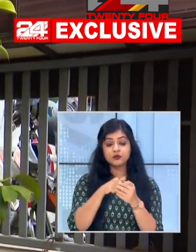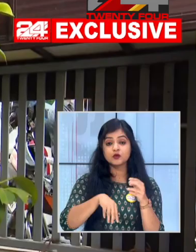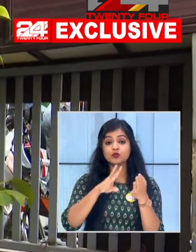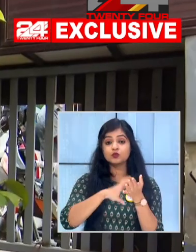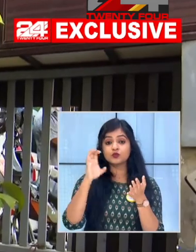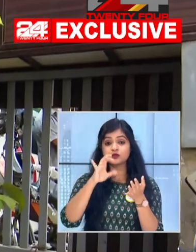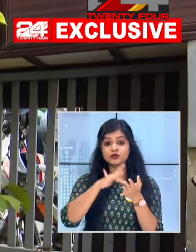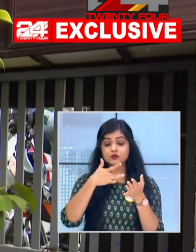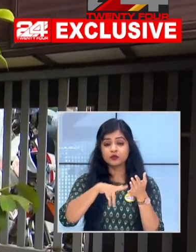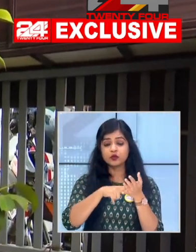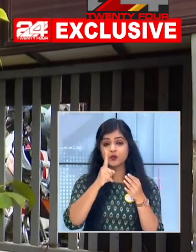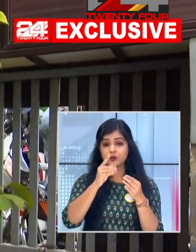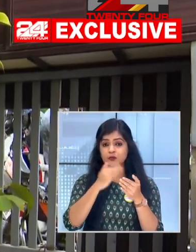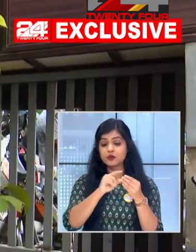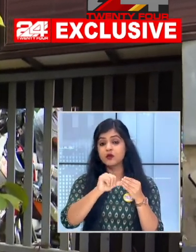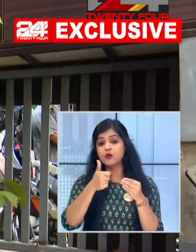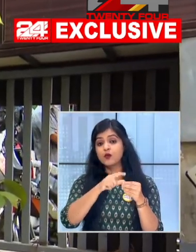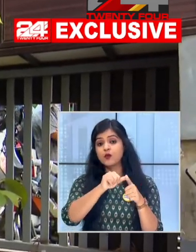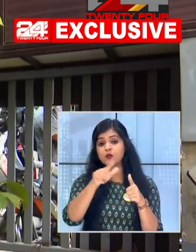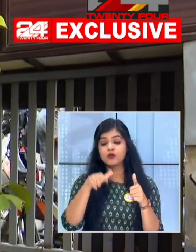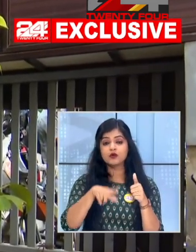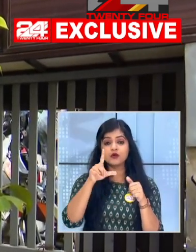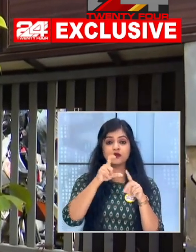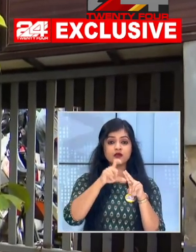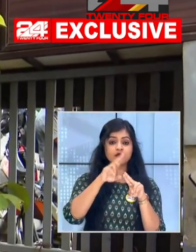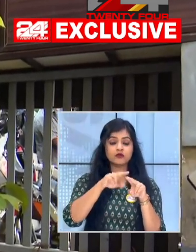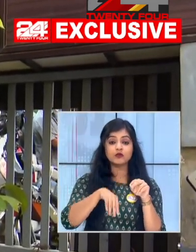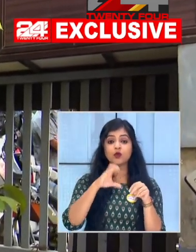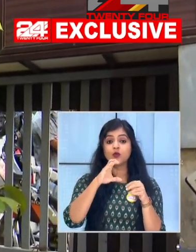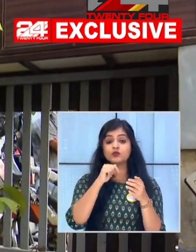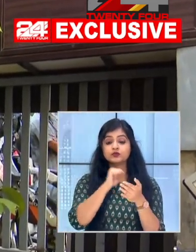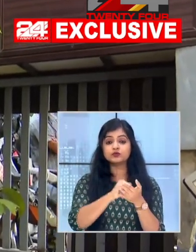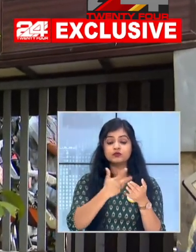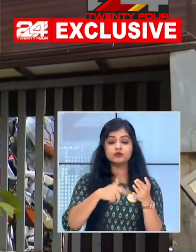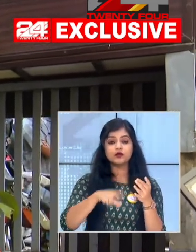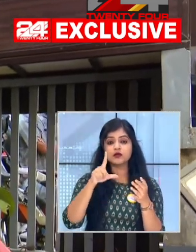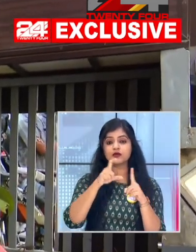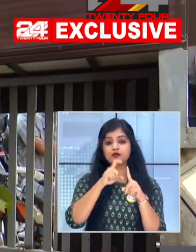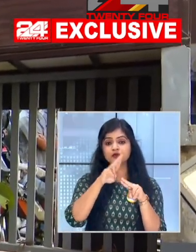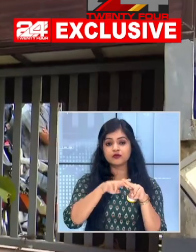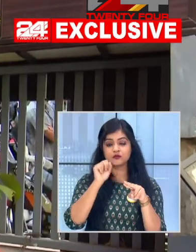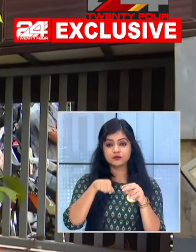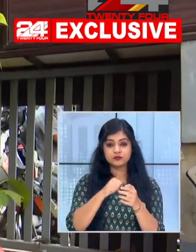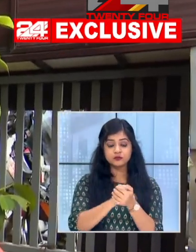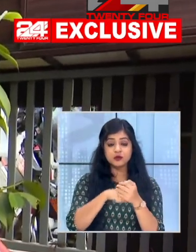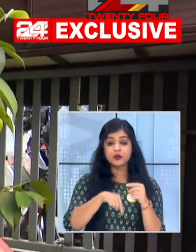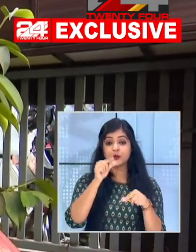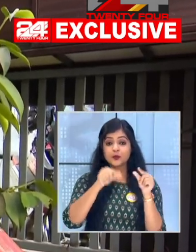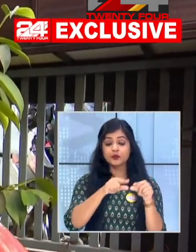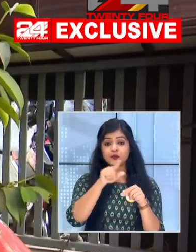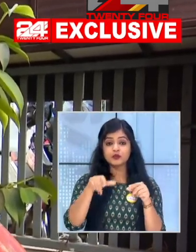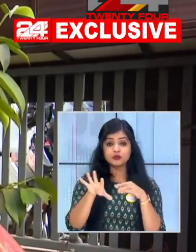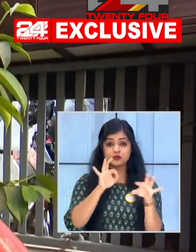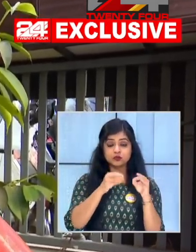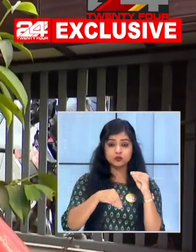മുനിസിപ്പാലിറ്റി ഒന്നൊഴികെയുള്ളെല്ലാം LDFന്റെ മുനിസിപ്പാലിറ്റിയാണ്. കോർപ്പറേഷൻ LDFന്റെ ആണ്. അപ്പോൾ അങ്ങനെ വരുമ്പോൾ അവിടുത്തെ ജനപ്രതിനിധികളുടെ എണ്ണത്തിൽ